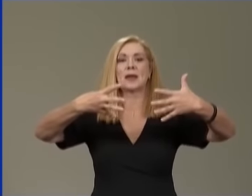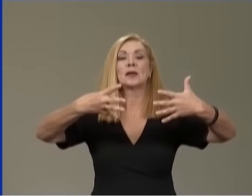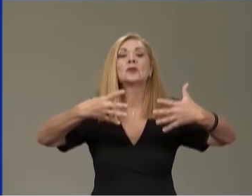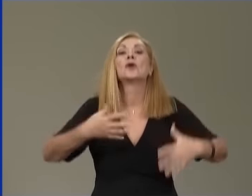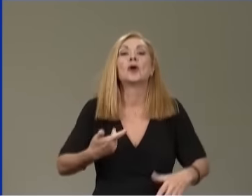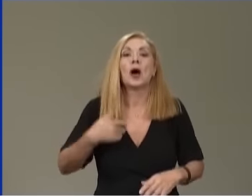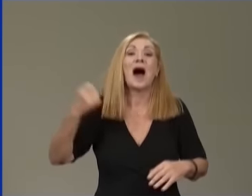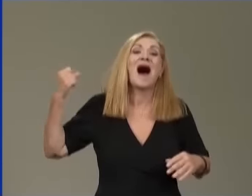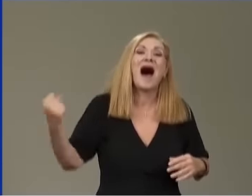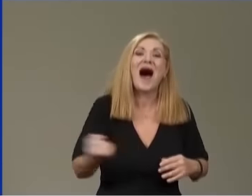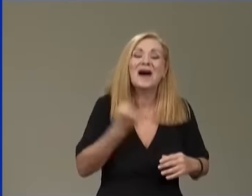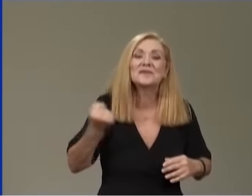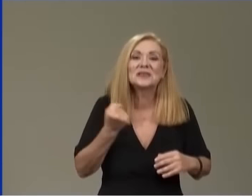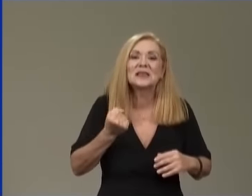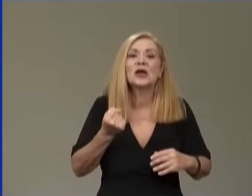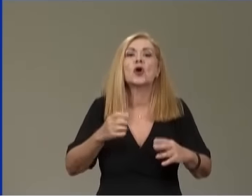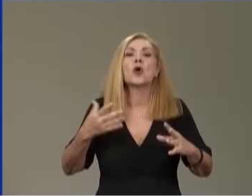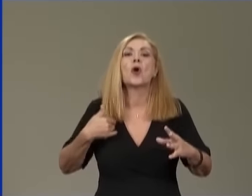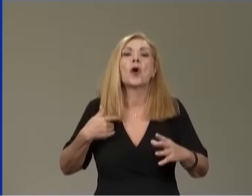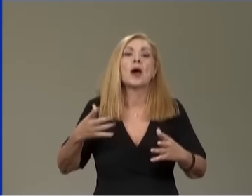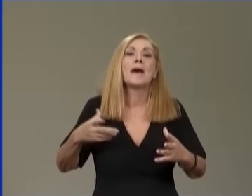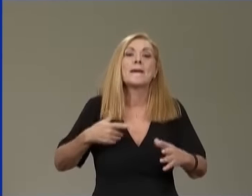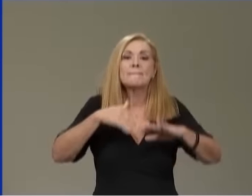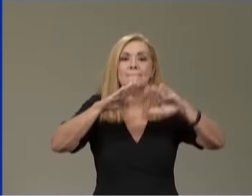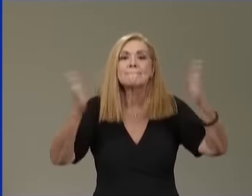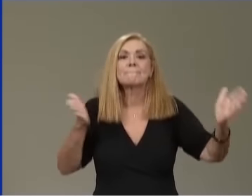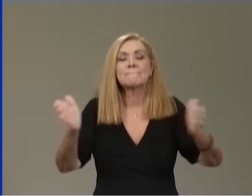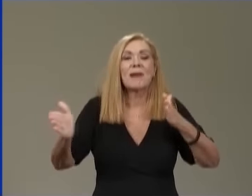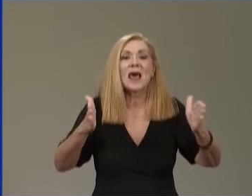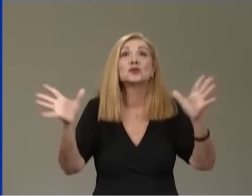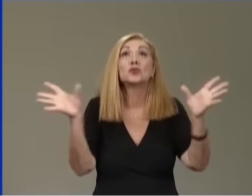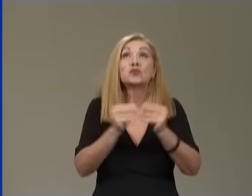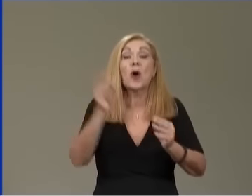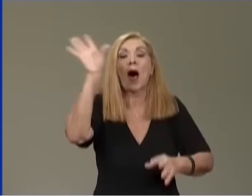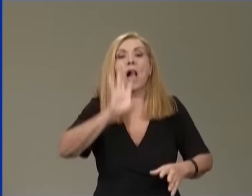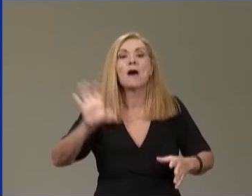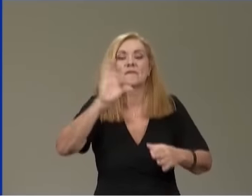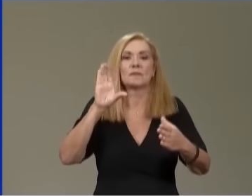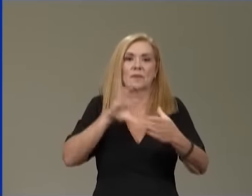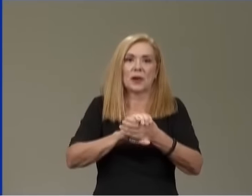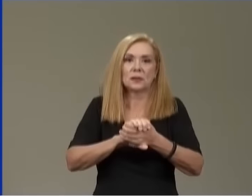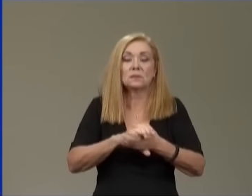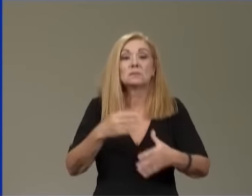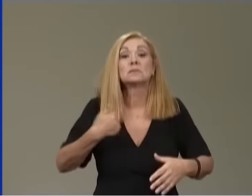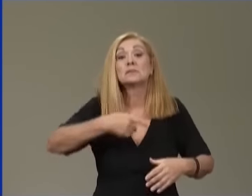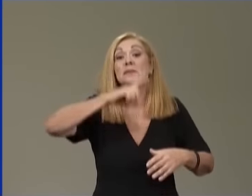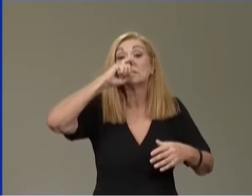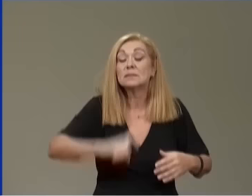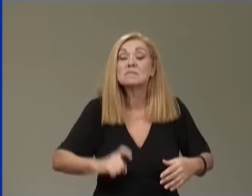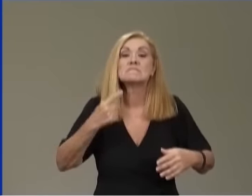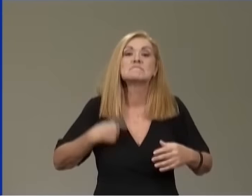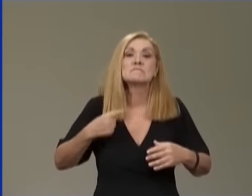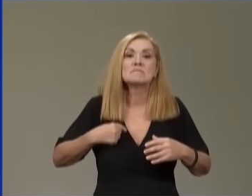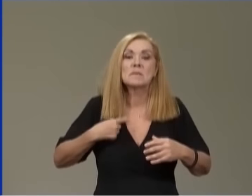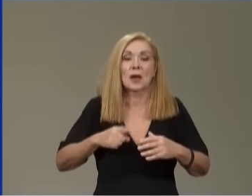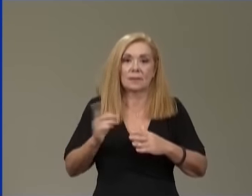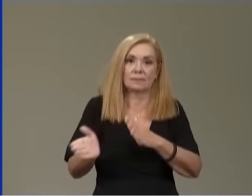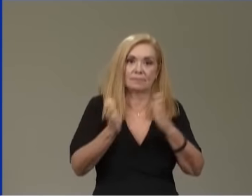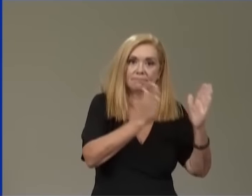αυστηρό δημοσιονομικό πλαίσιο που έχει θέσει η Ευρωπαϊκή Ένωση. Με την υποχρέωση των μελών από τη μία